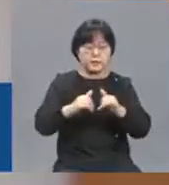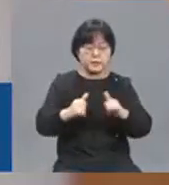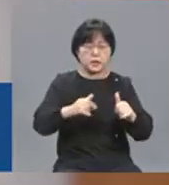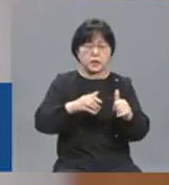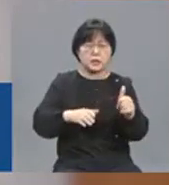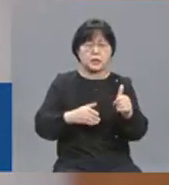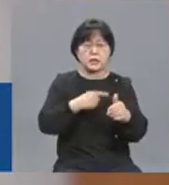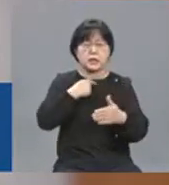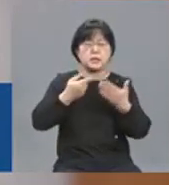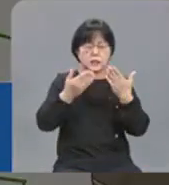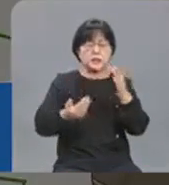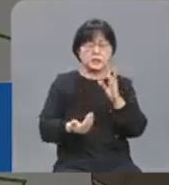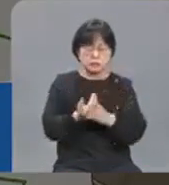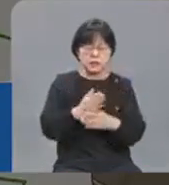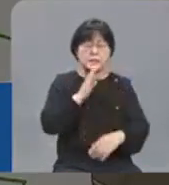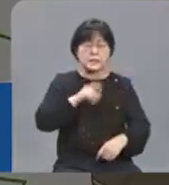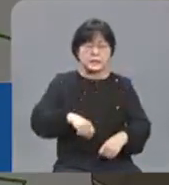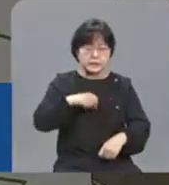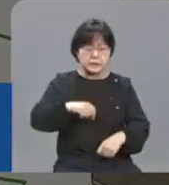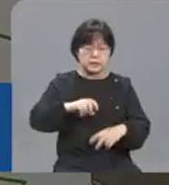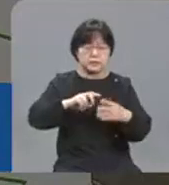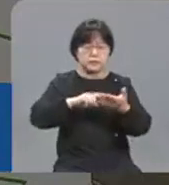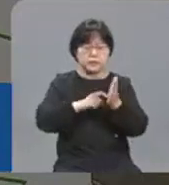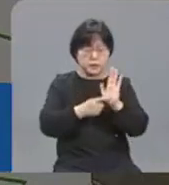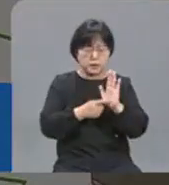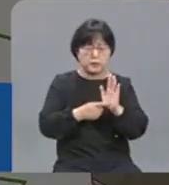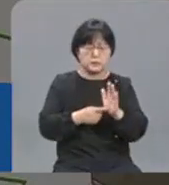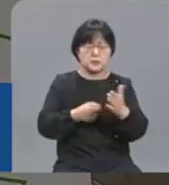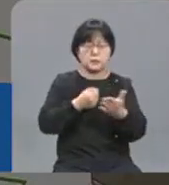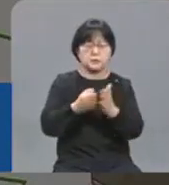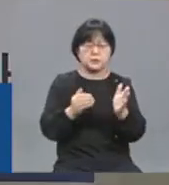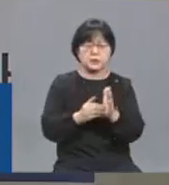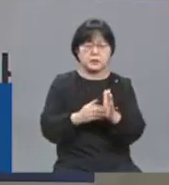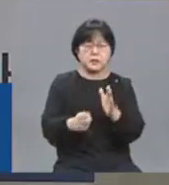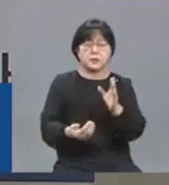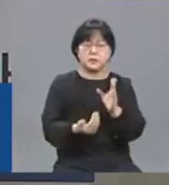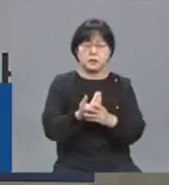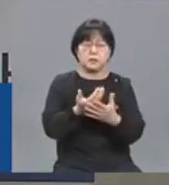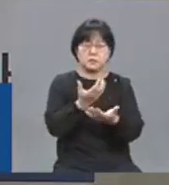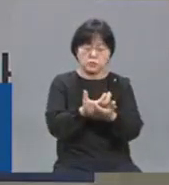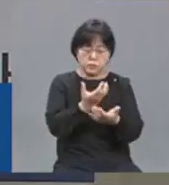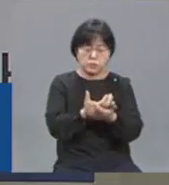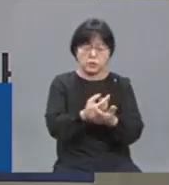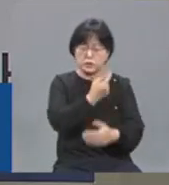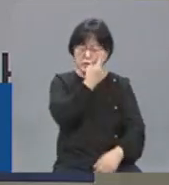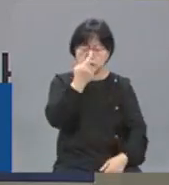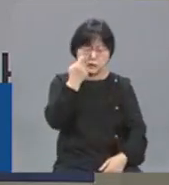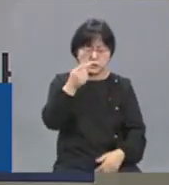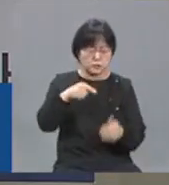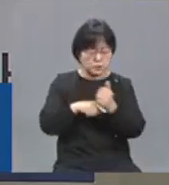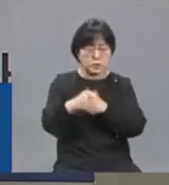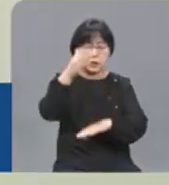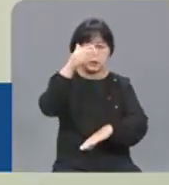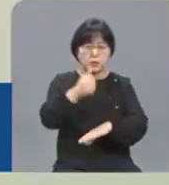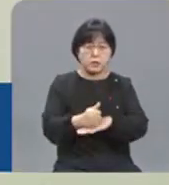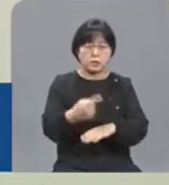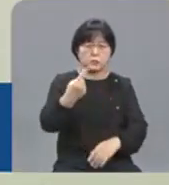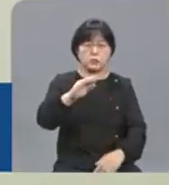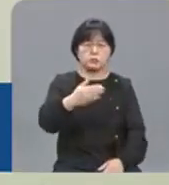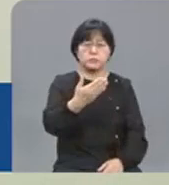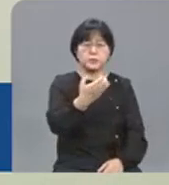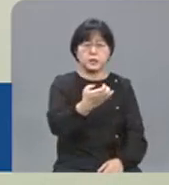사건에 대해 진실 규명을 결정했습니다 위원회는 해당 사건 기록과 진술 조사를 진행한 결과